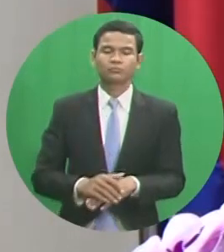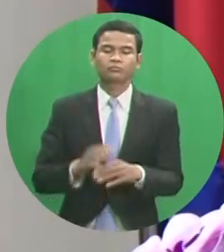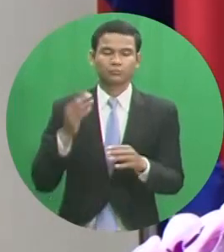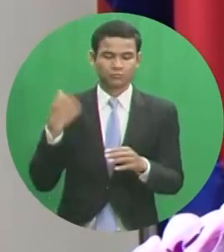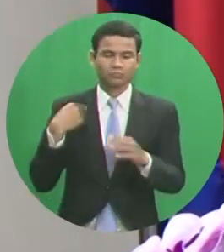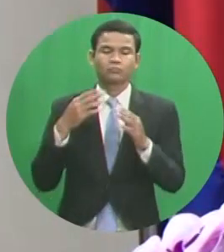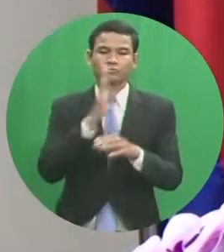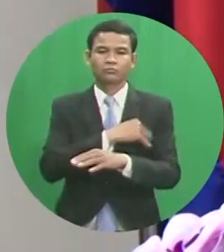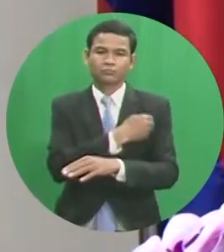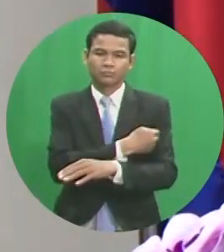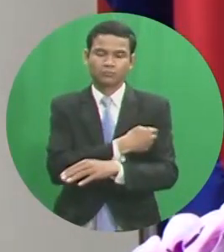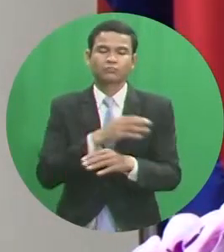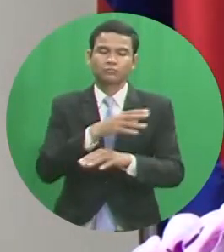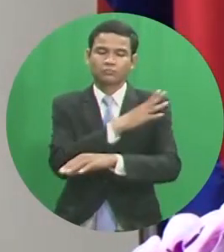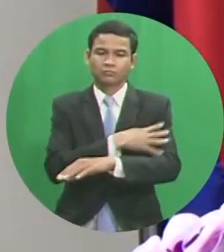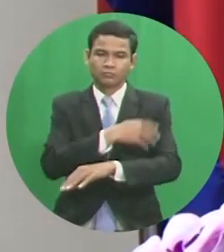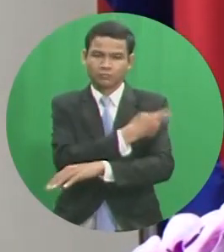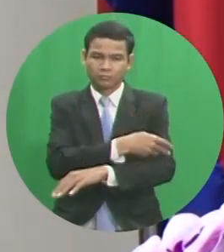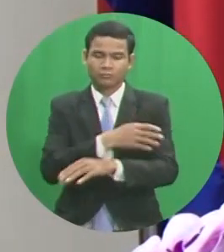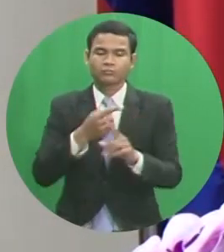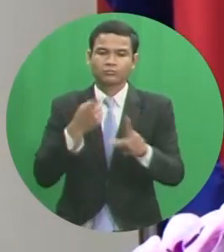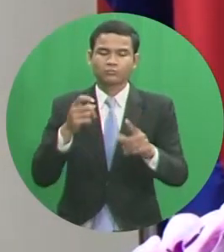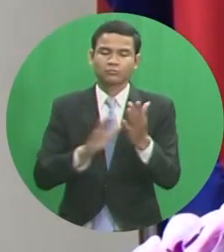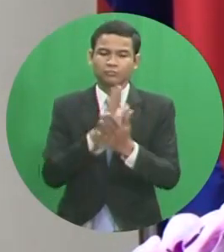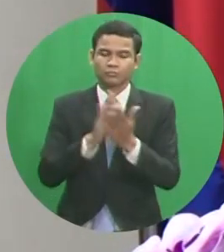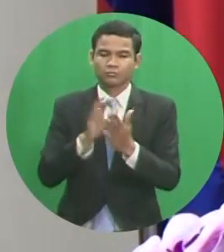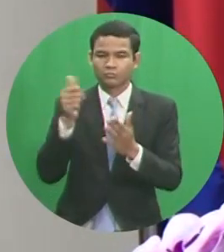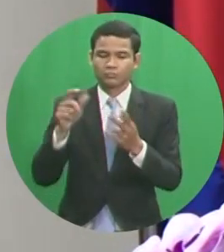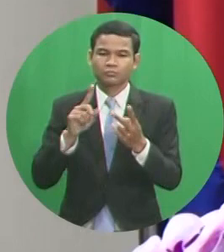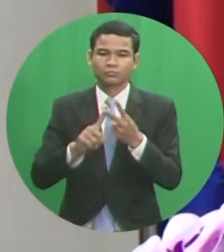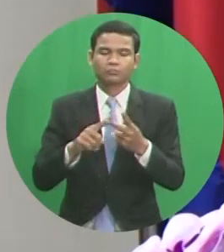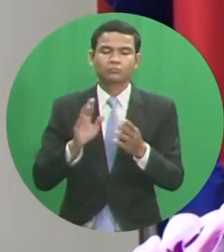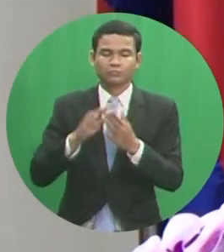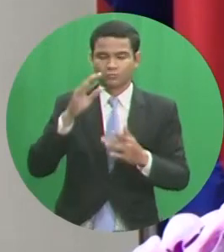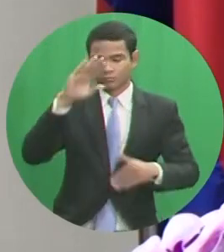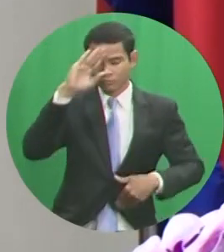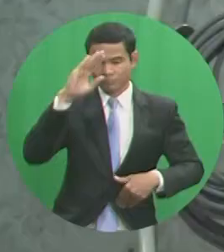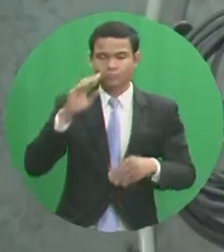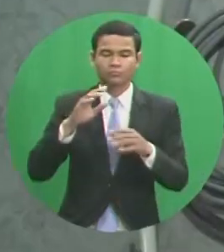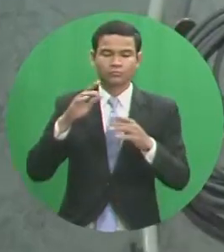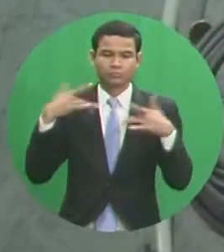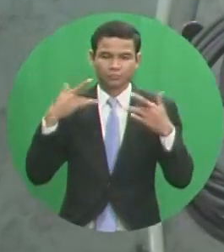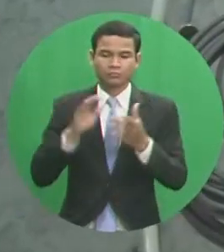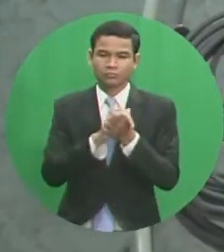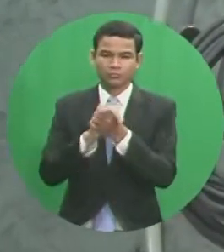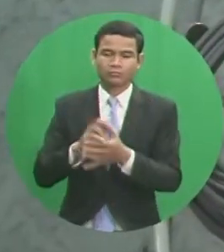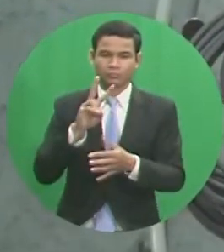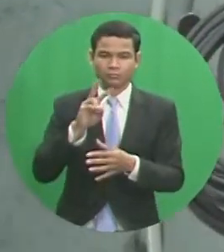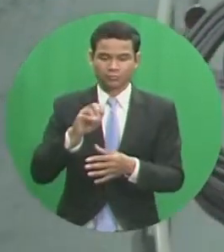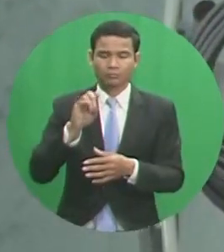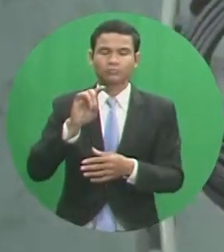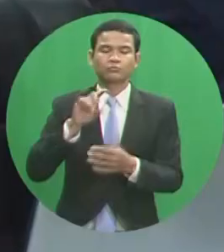ដែលធ្វើដំណើរមកពីក្រៅប្រទេសនិង20អ្នកផ្សេងទៀតគឺជាអ្នកជំងឺដែលពាក់ព័ន្ធព្រឹត្តិការណ៍សហគមន៍20កុម្